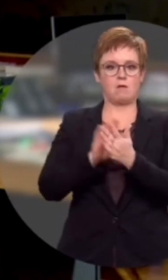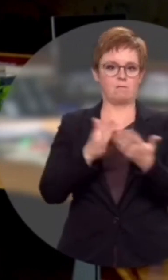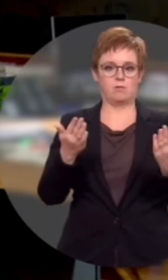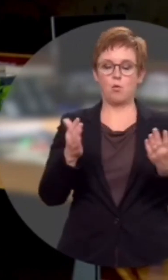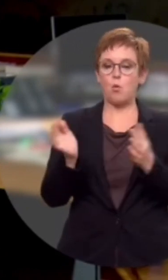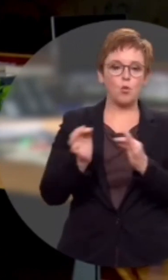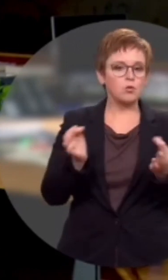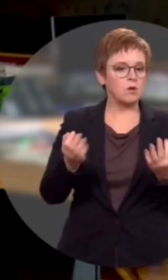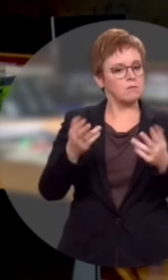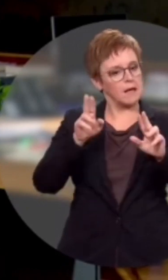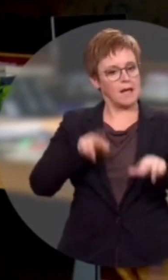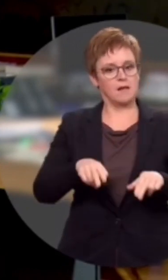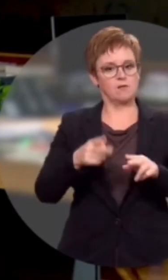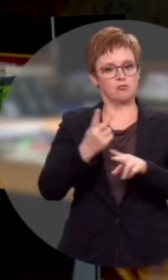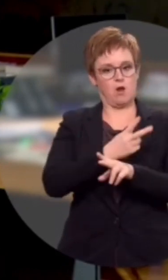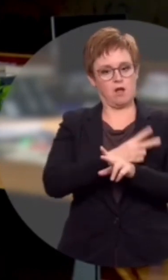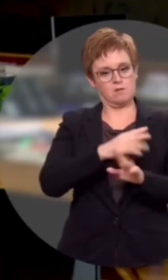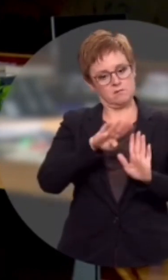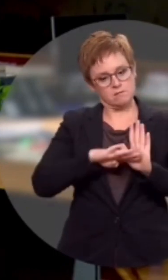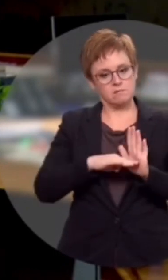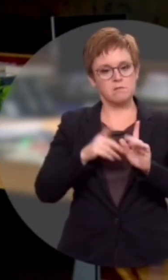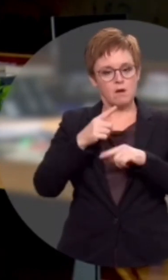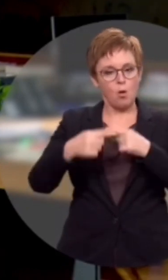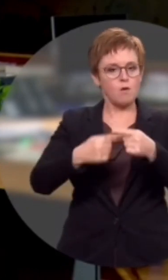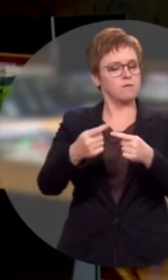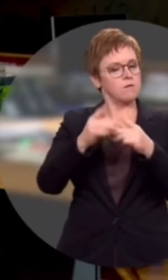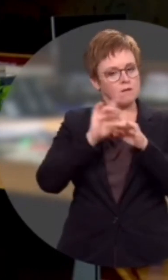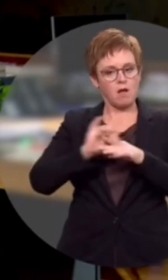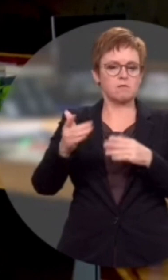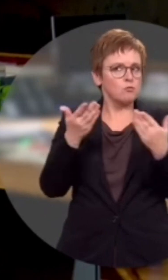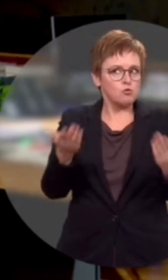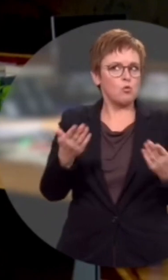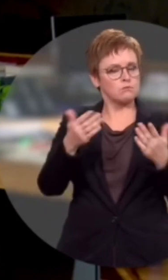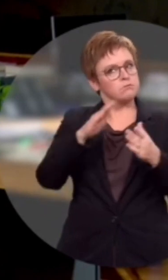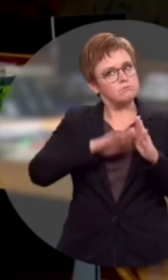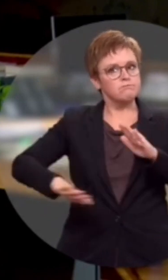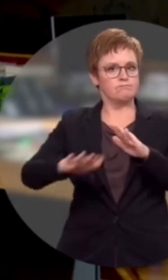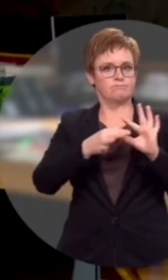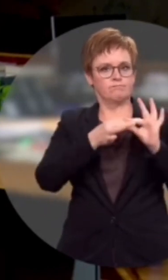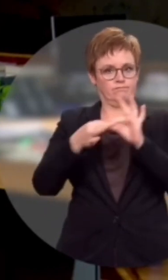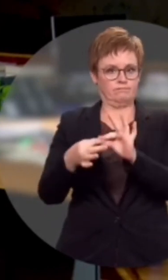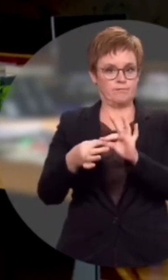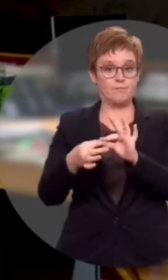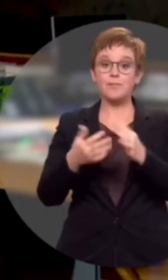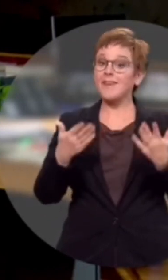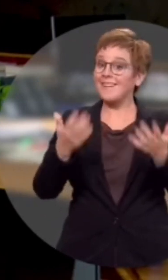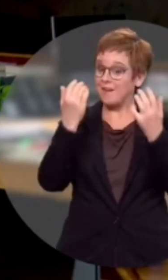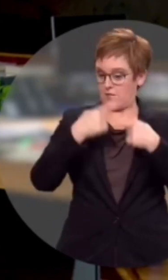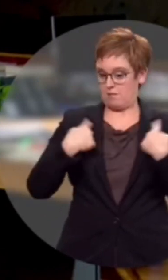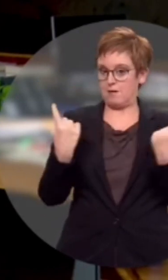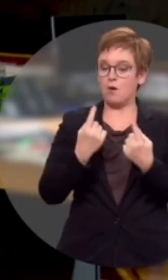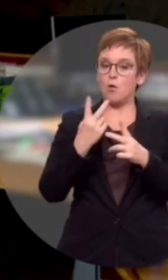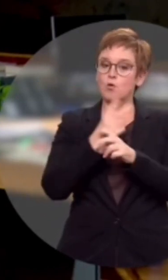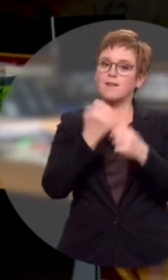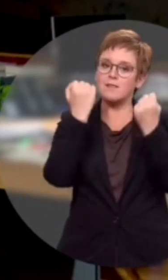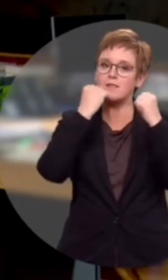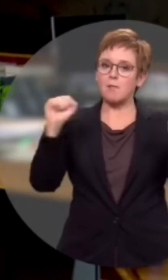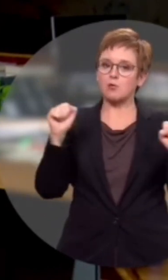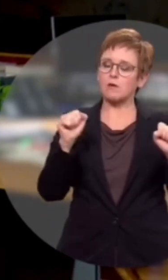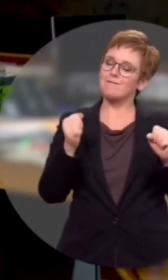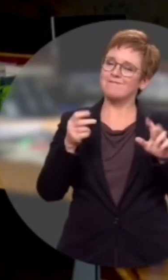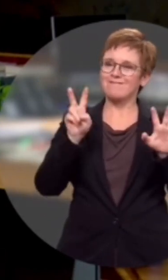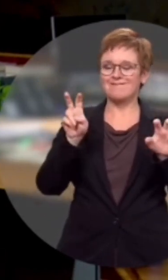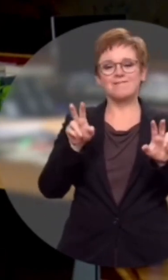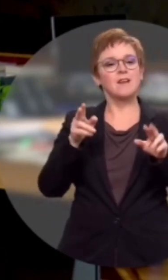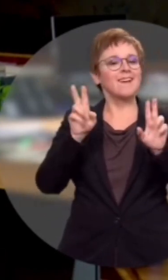unser Rechtsstaat funktioniert. Und damit unsere Demokratie und unser Rechtsstaat intakt